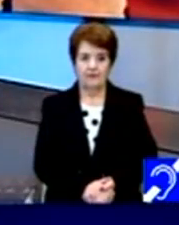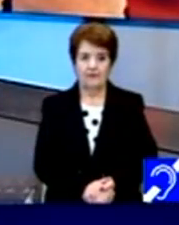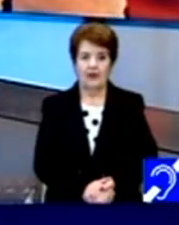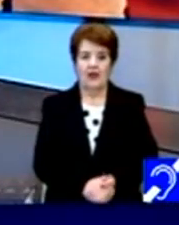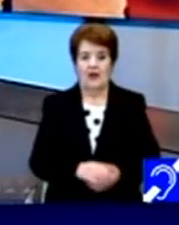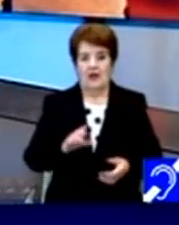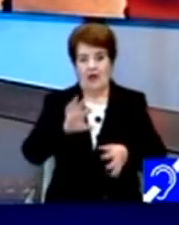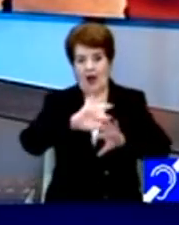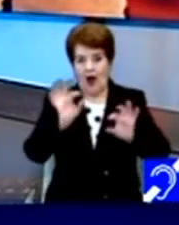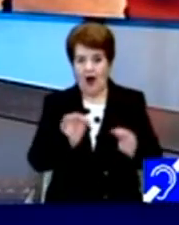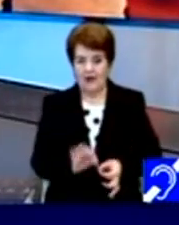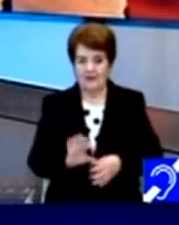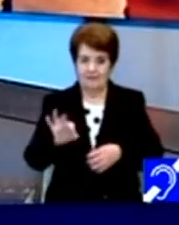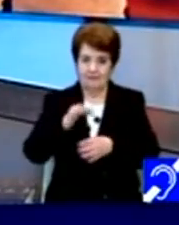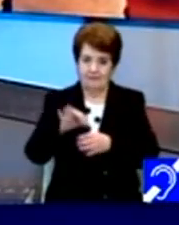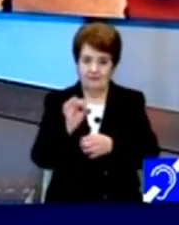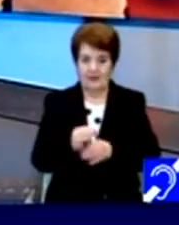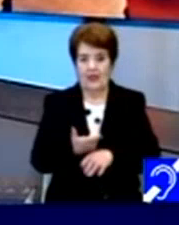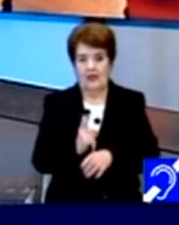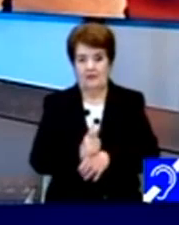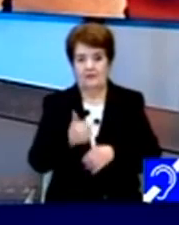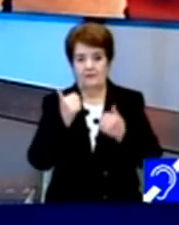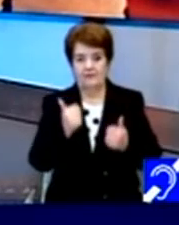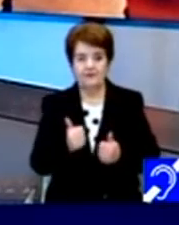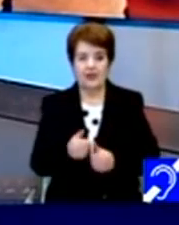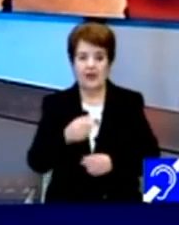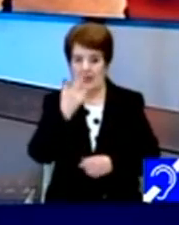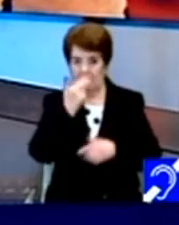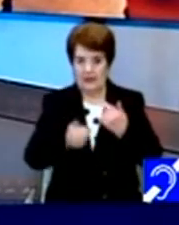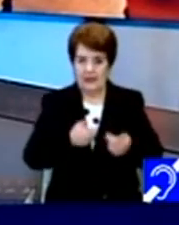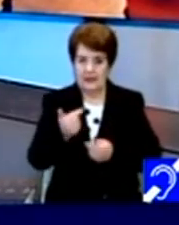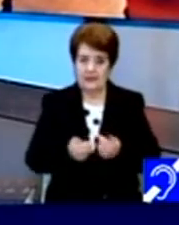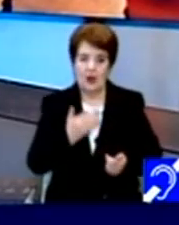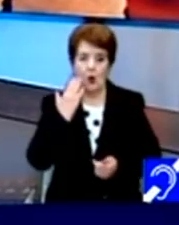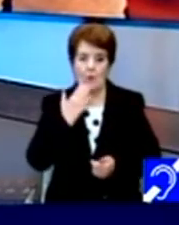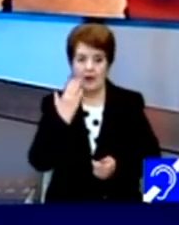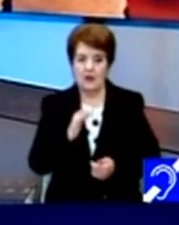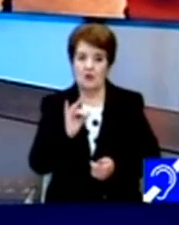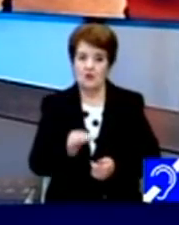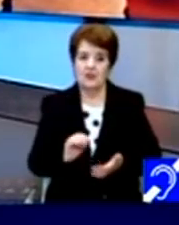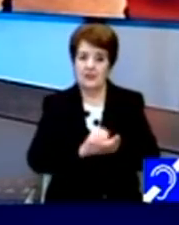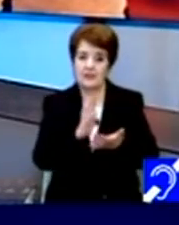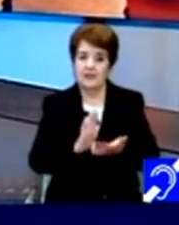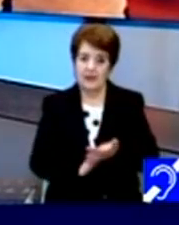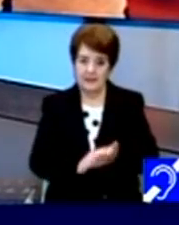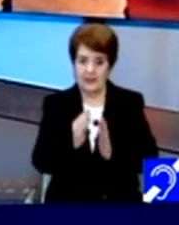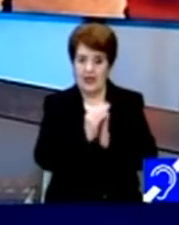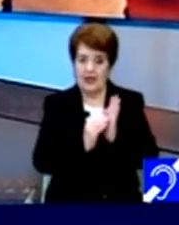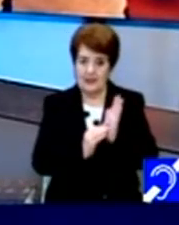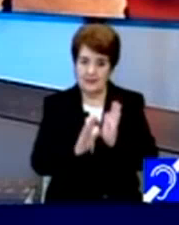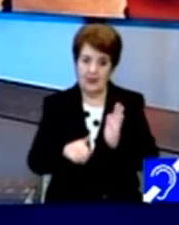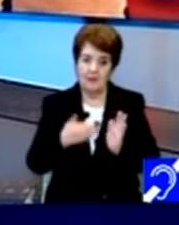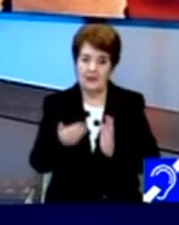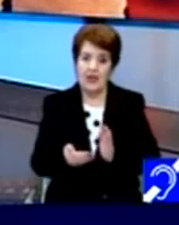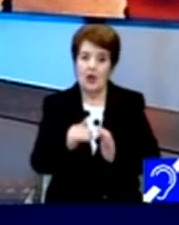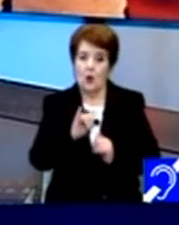Arta broderii cămășilor cu altiță a devenit un bun spiritual al tradițiilor românești și ar putea fi înscrisă în lista reprezentativă